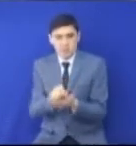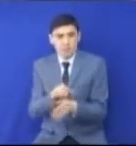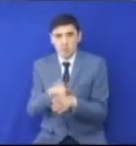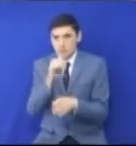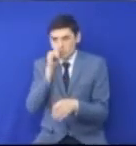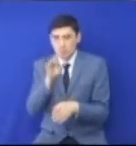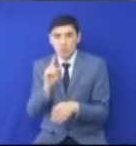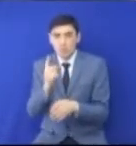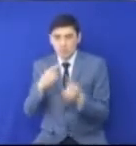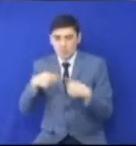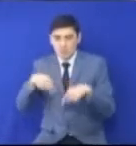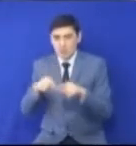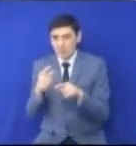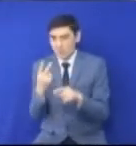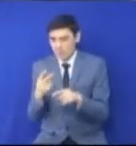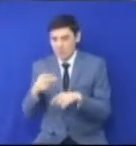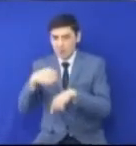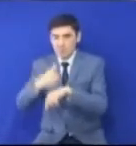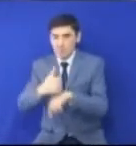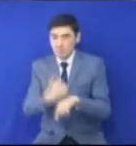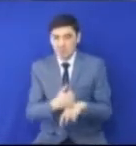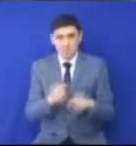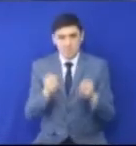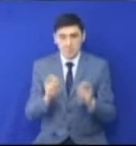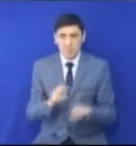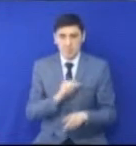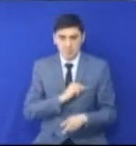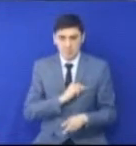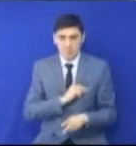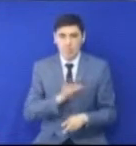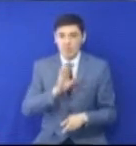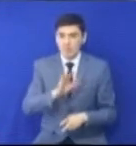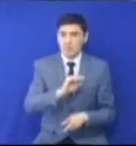Себебі бөлімде небәрі 2 бас маман ғана жұмыс істейді. Ал тұрғын